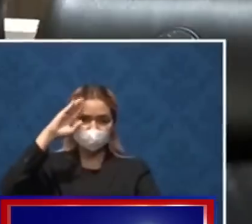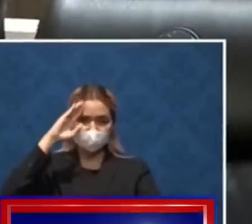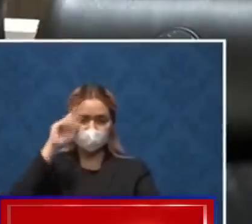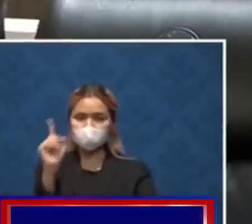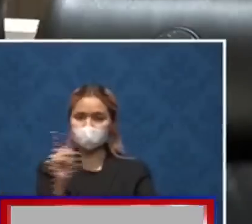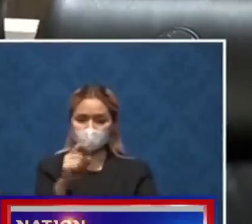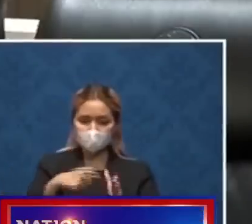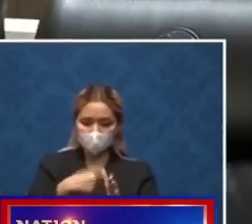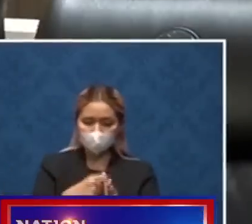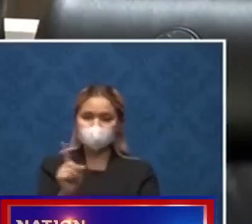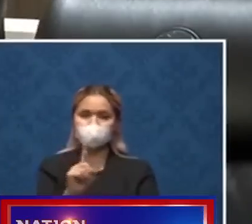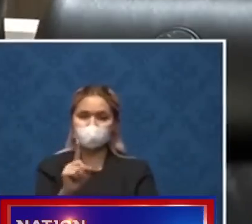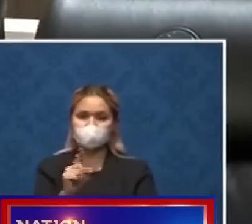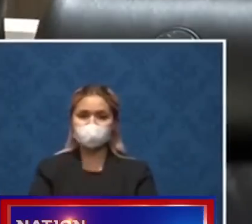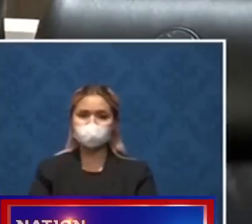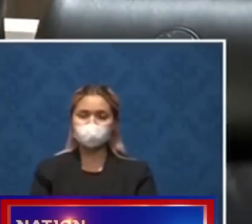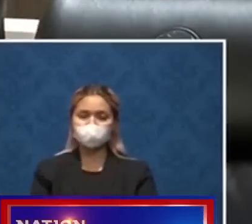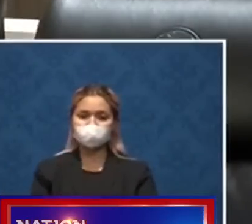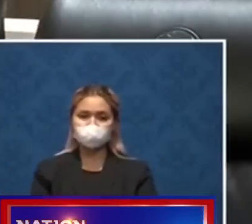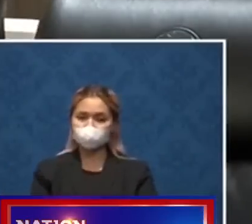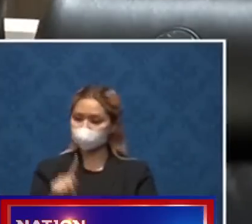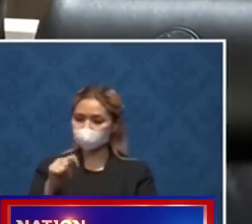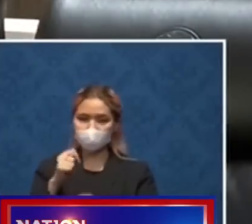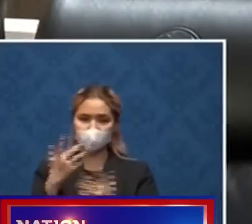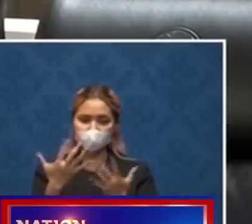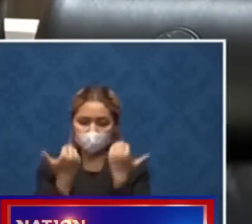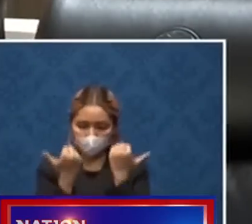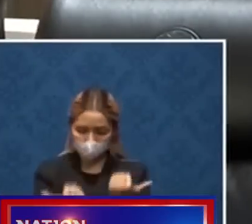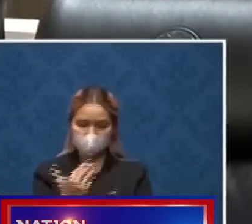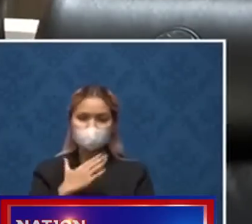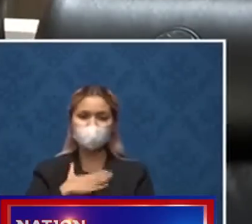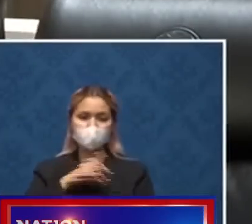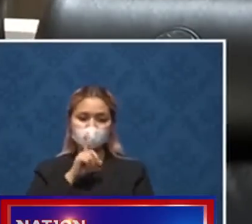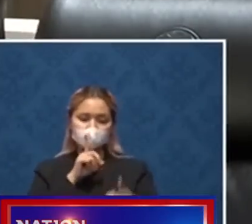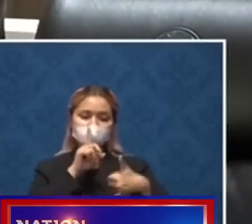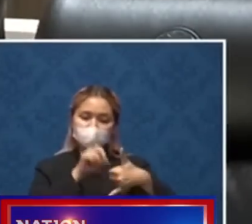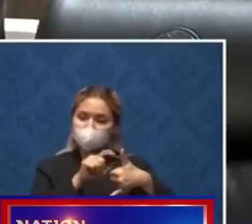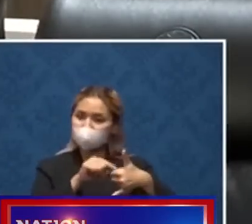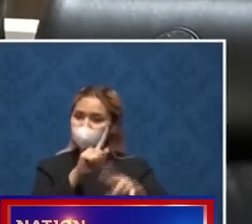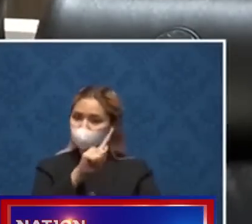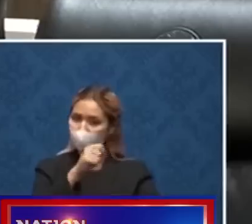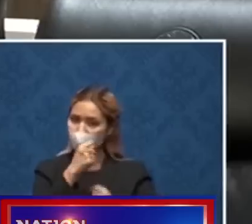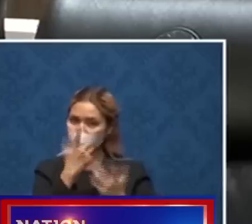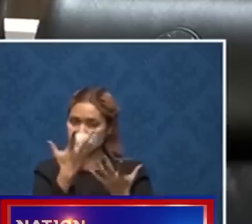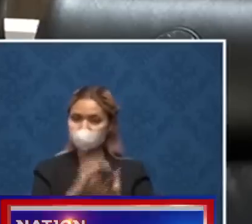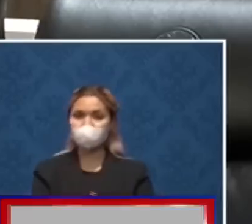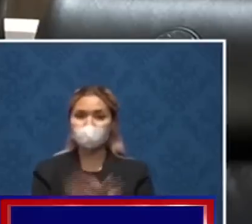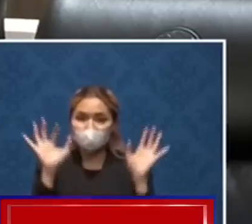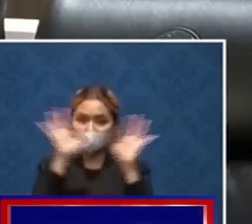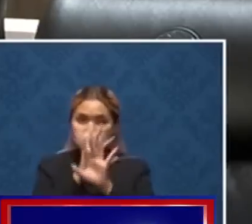ตว์บางยาอยู่เรื่อยฮะนี่คือประเด็นรวมที่ฝ่ายค้านเขาอภิปรายกระชากหน้ากาก